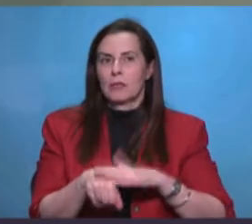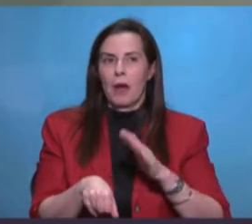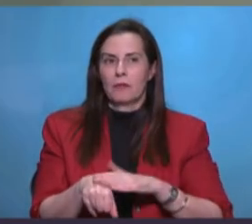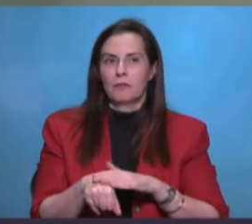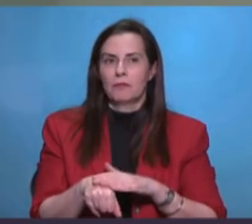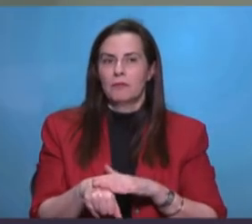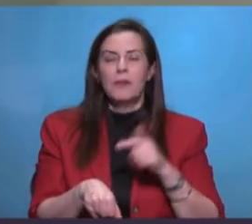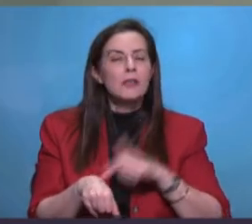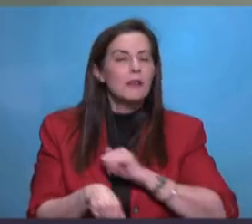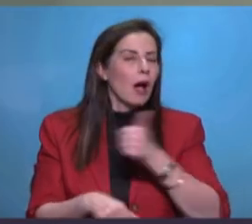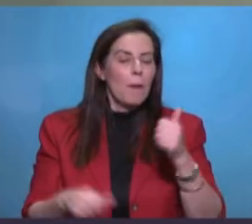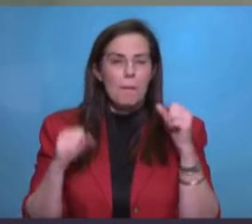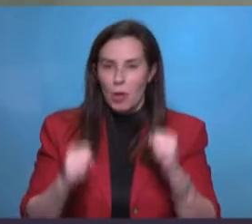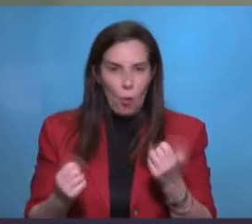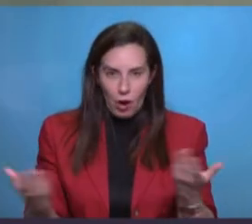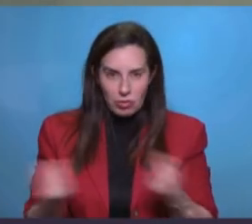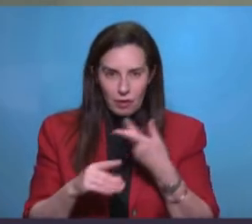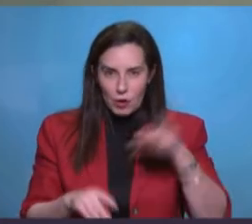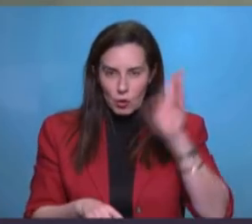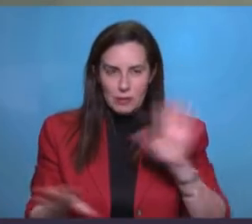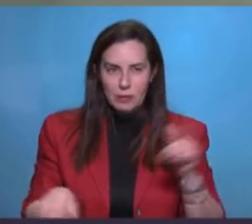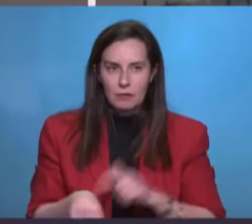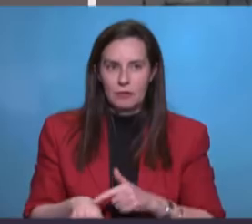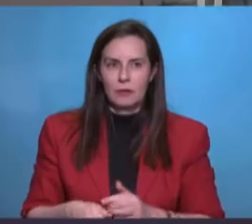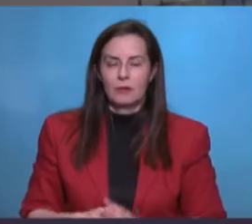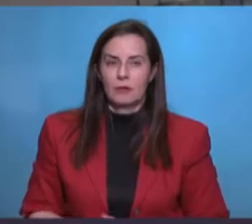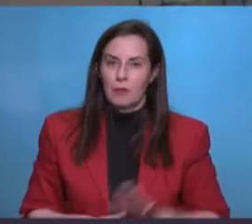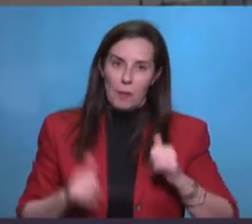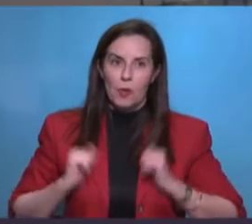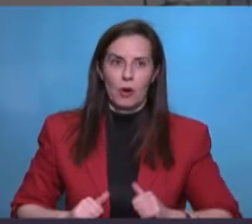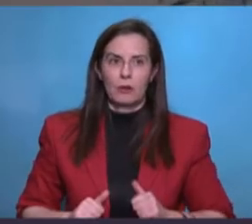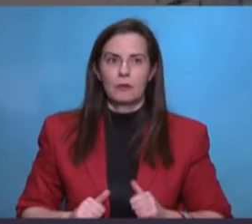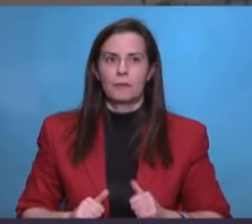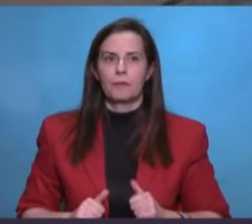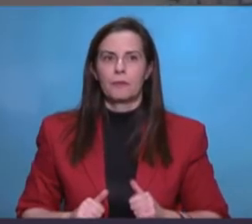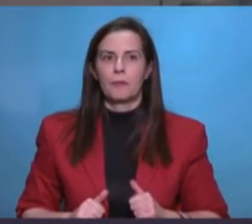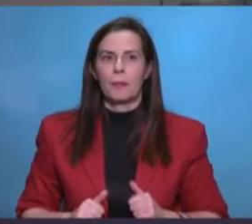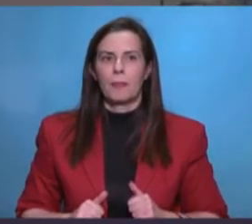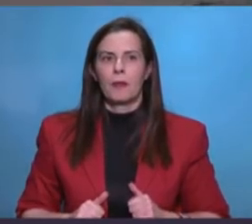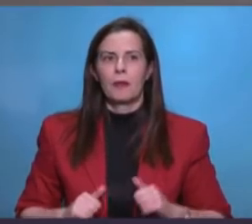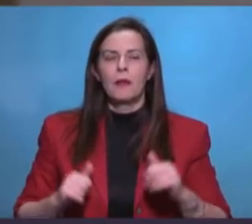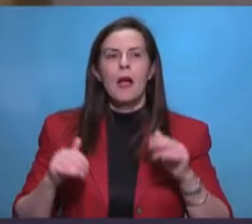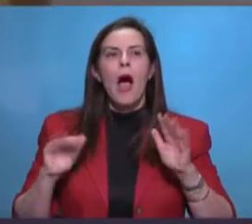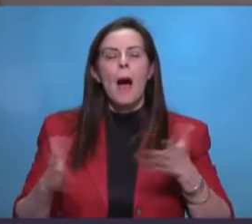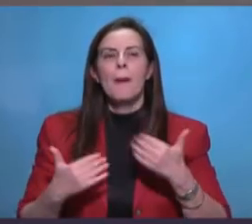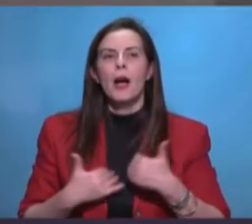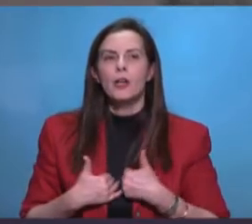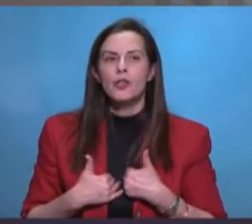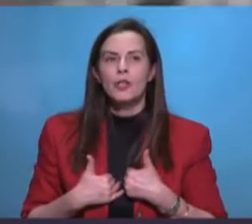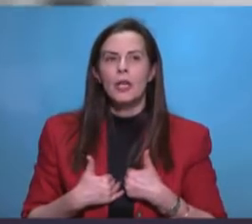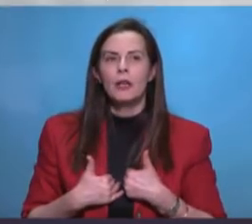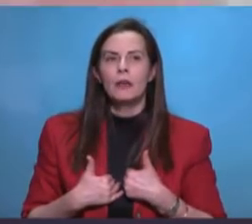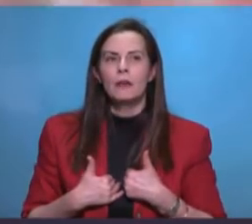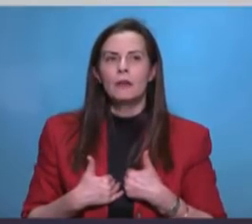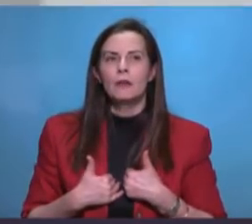it's unparalleled in both security and convenience. הפחד שלי זה מעולם שבו אין לי ברירה